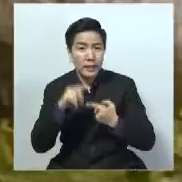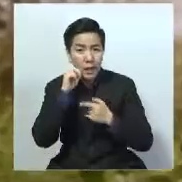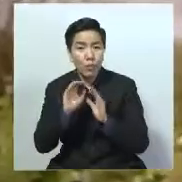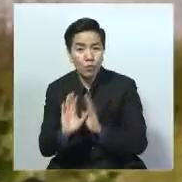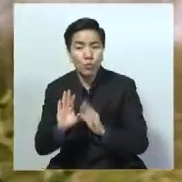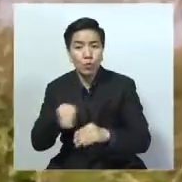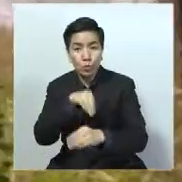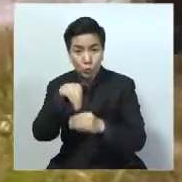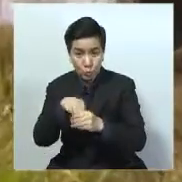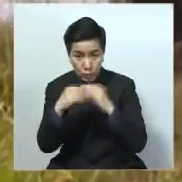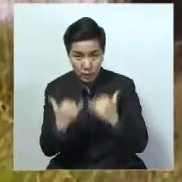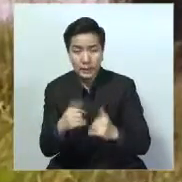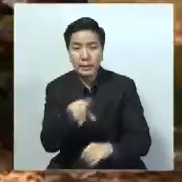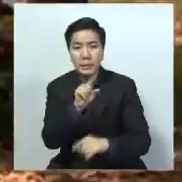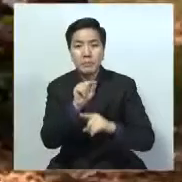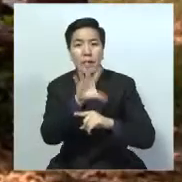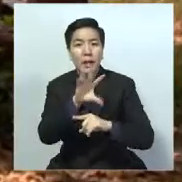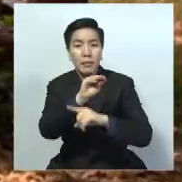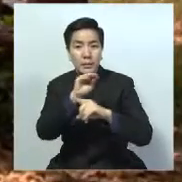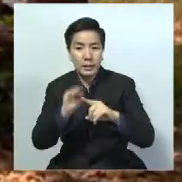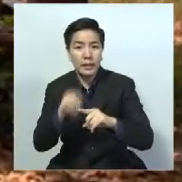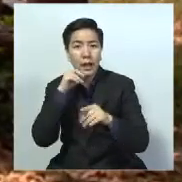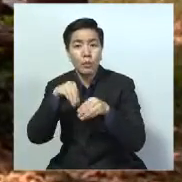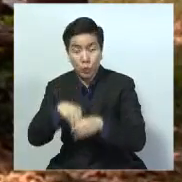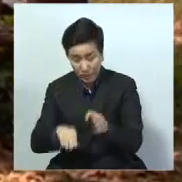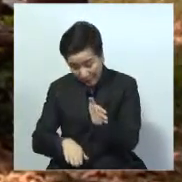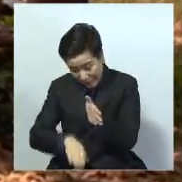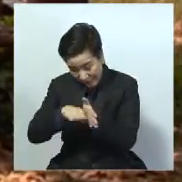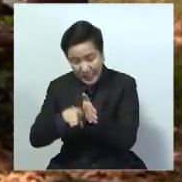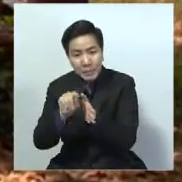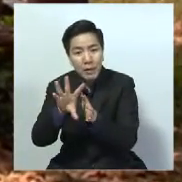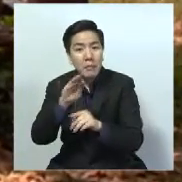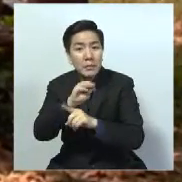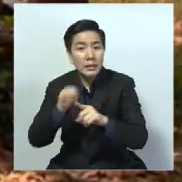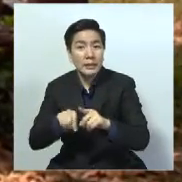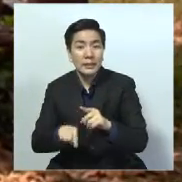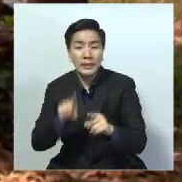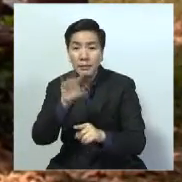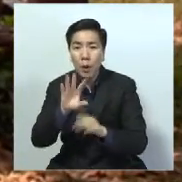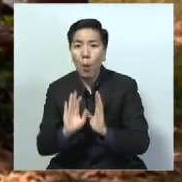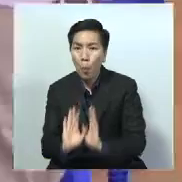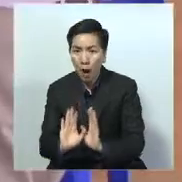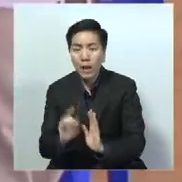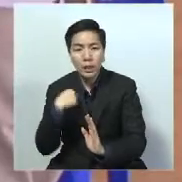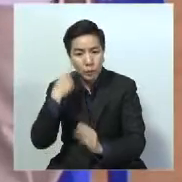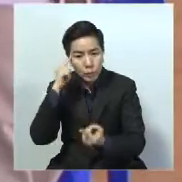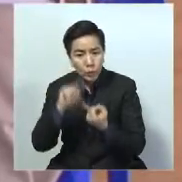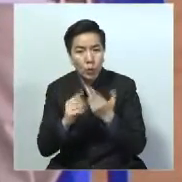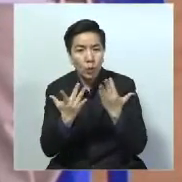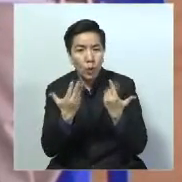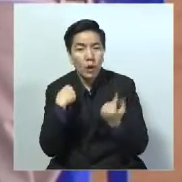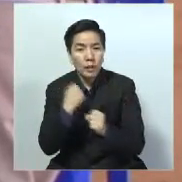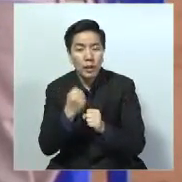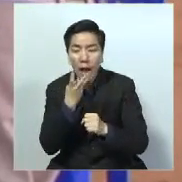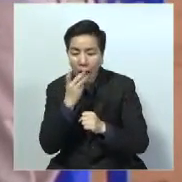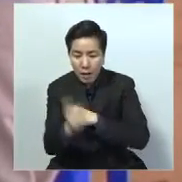มีน้ำอยู่เพียงแค่ร้อยละ25เท่านั้นซึ่งร้อยละ25ที่มีอยู่เนี่ยแหละค่ะเขาจะเก็บเอาไว้เพื่อรองรับ